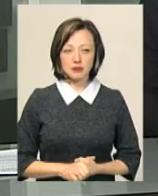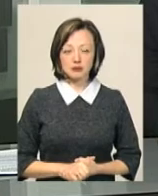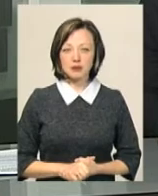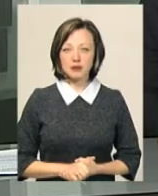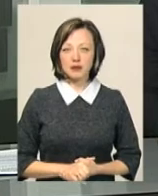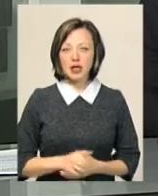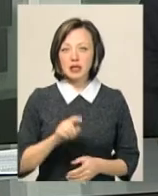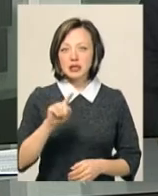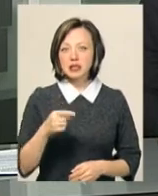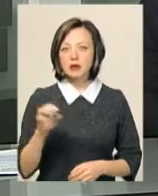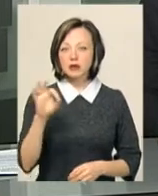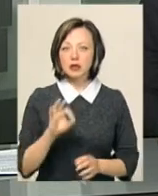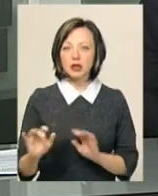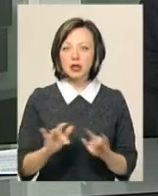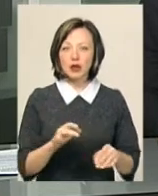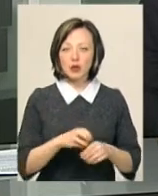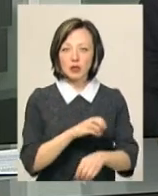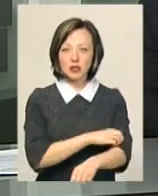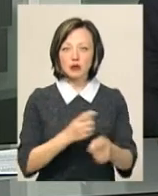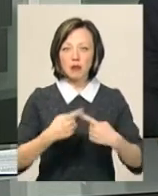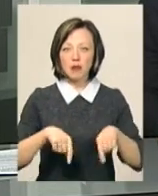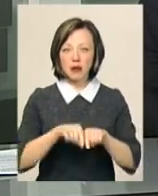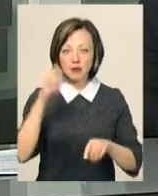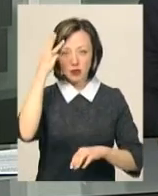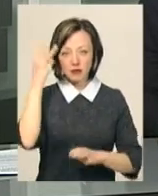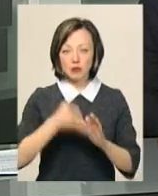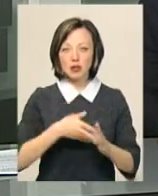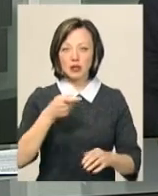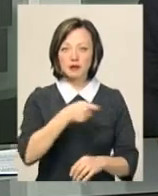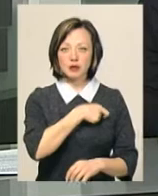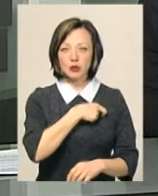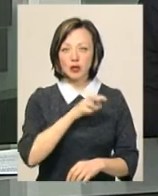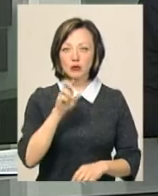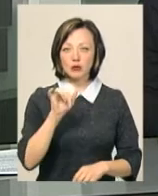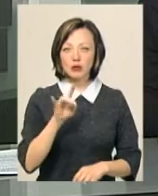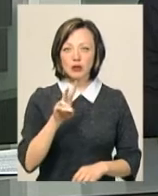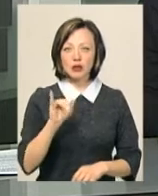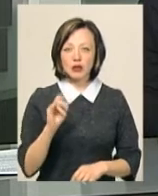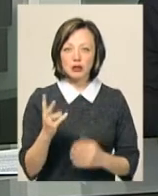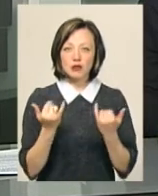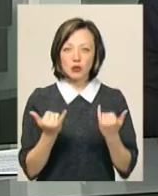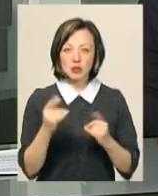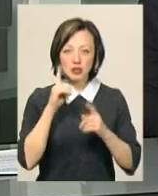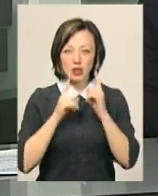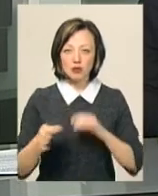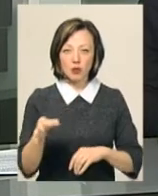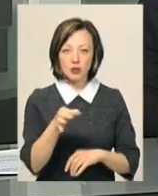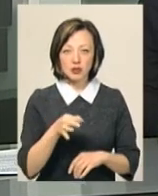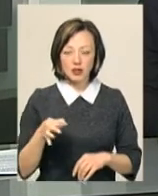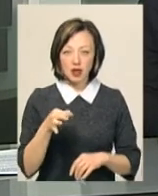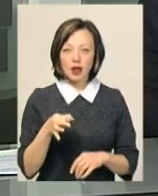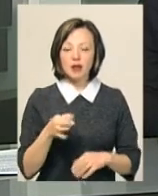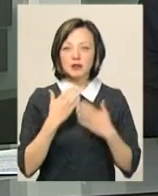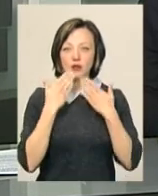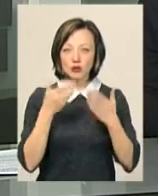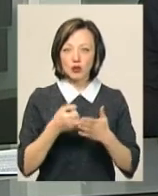Запит щодо діяльності комуністичної партії у Хмельницькому подав депутат Віктор Бурлик під час сьогоднішньої сесії обласної ради. Обранець